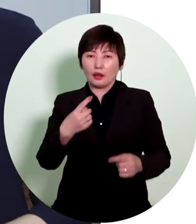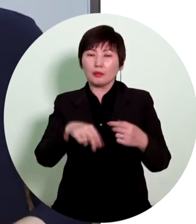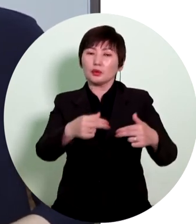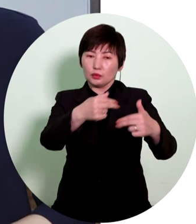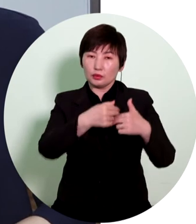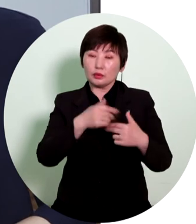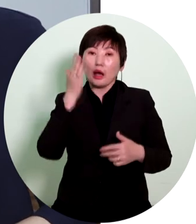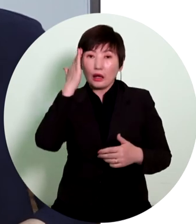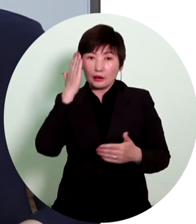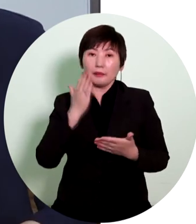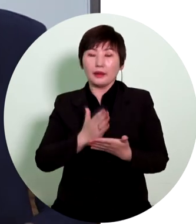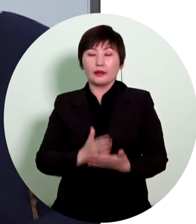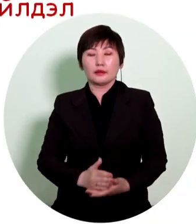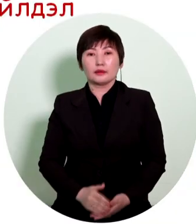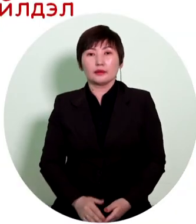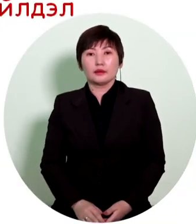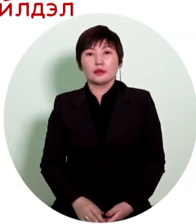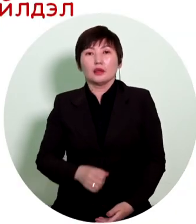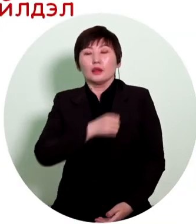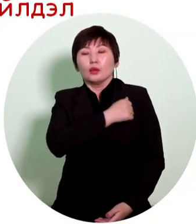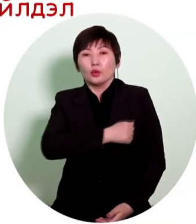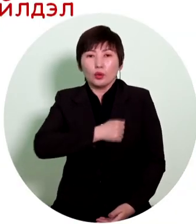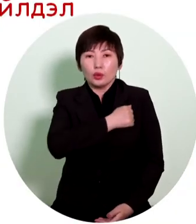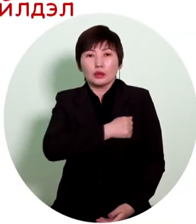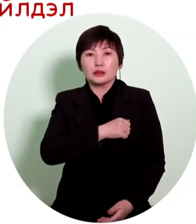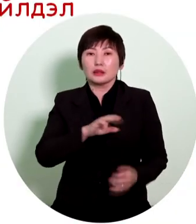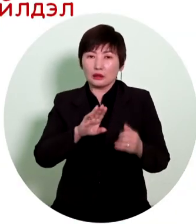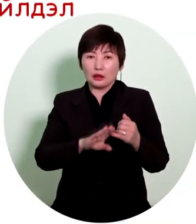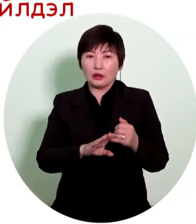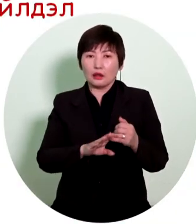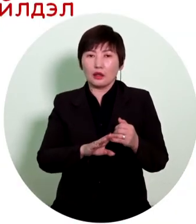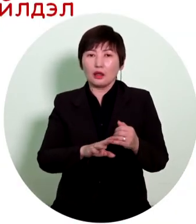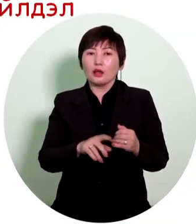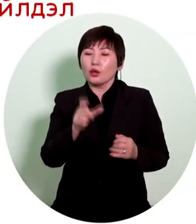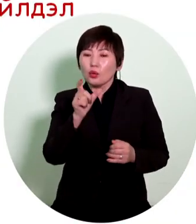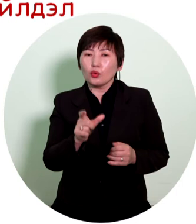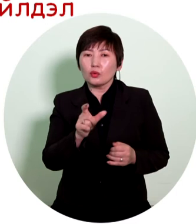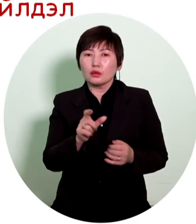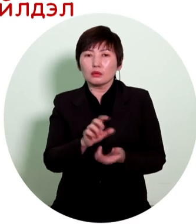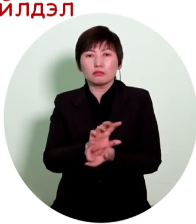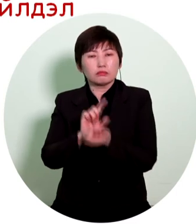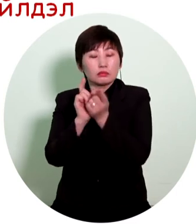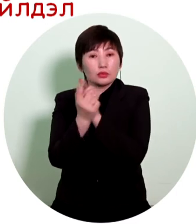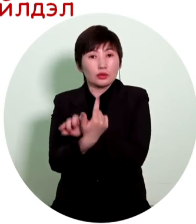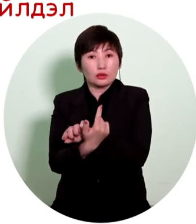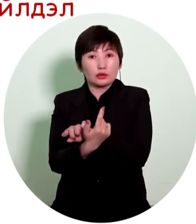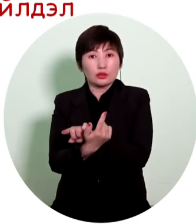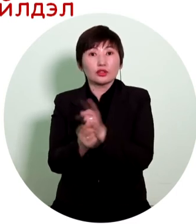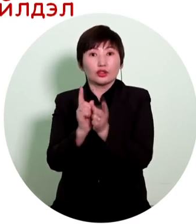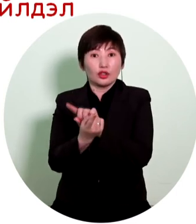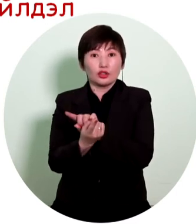түрүү тусалдаг аргын нэг лээ. Өөр бухимдлын үед хүнд ямар зүйлүүд үүсдгийг бид нар яах нь